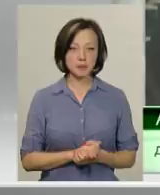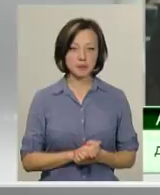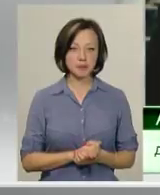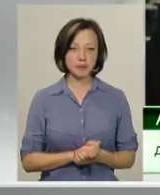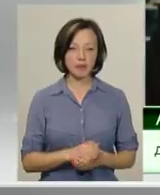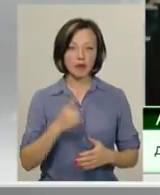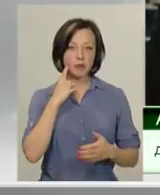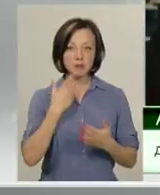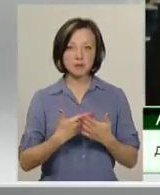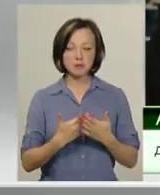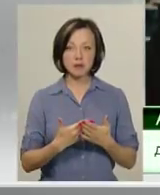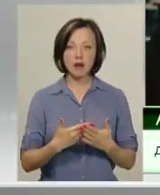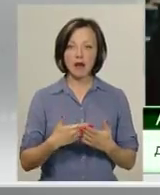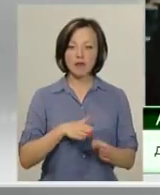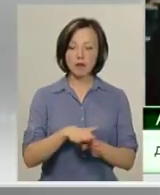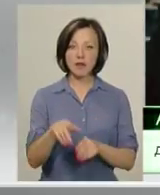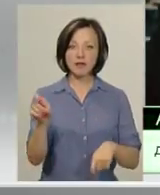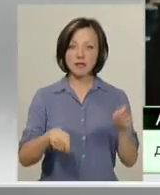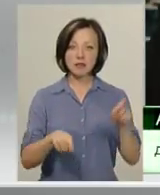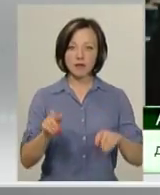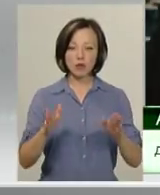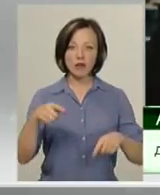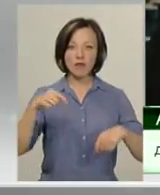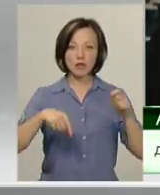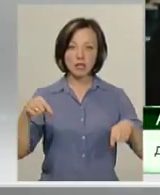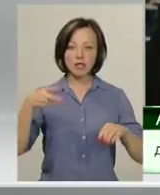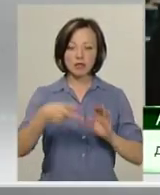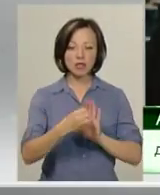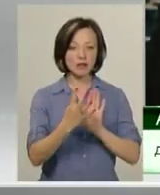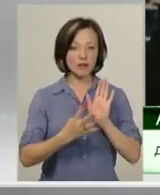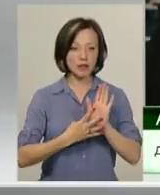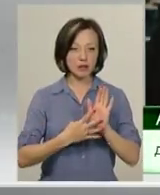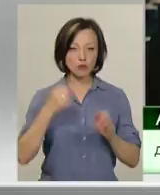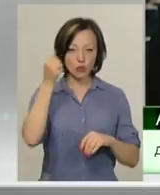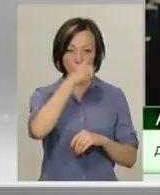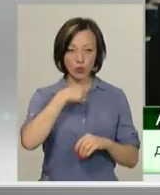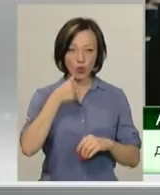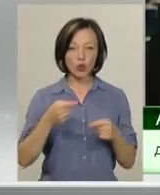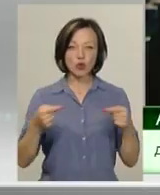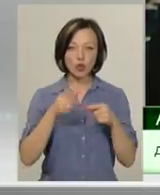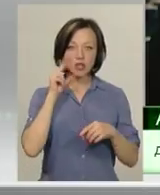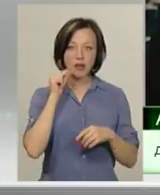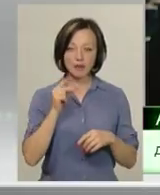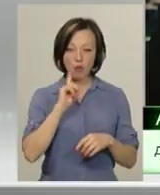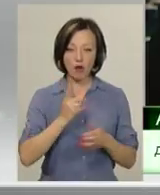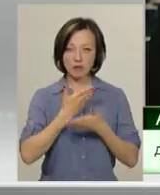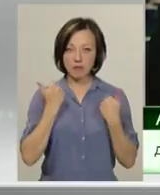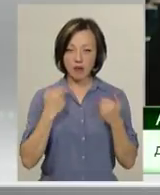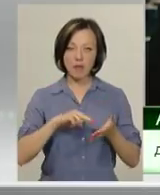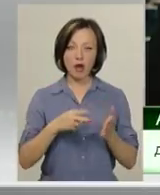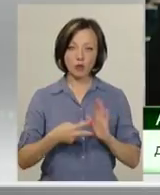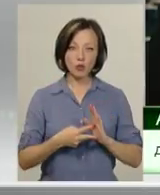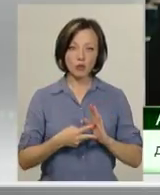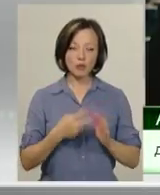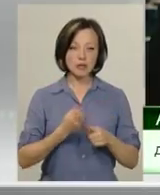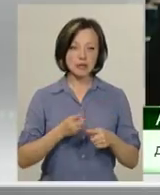Орієнтовно відбуватися фестиваль буде восени вже 2019 року. Точних дат немає, але ми так плануємо